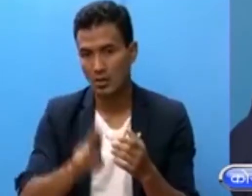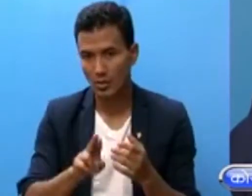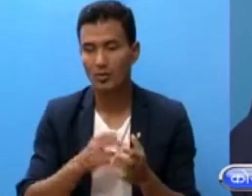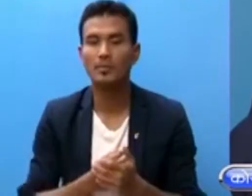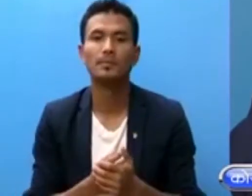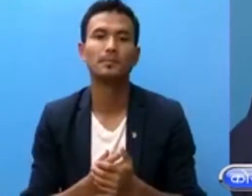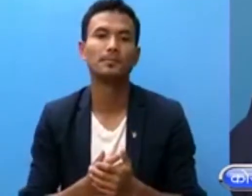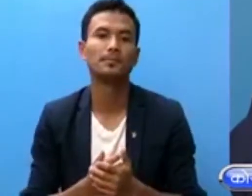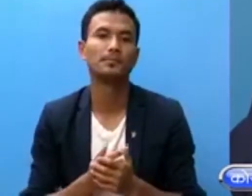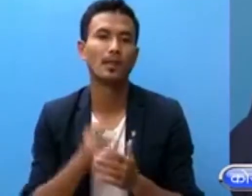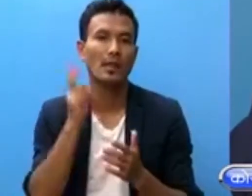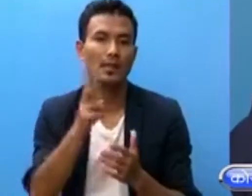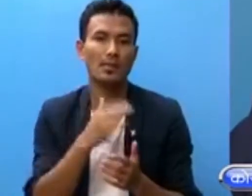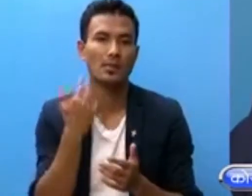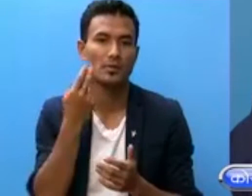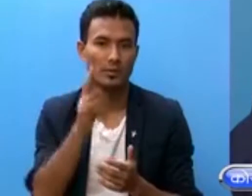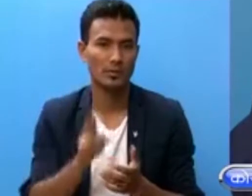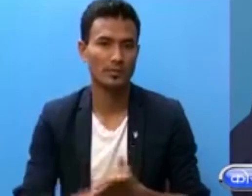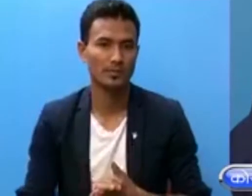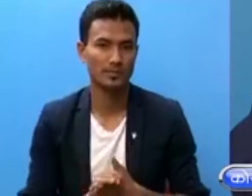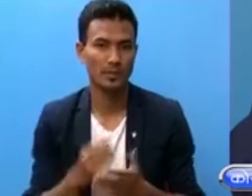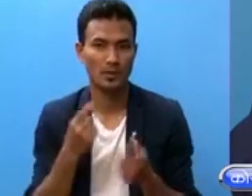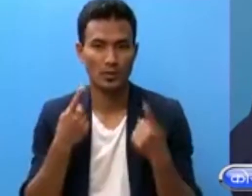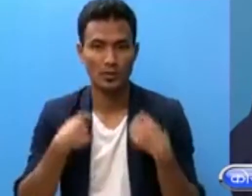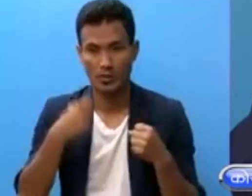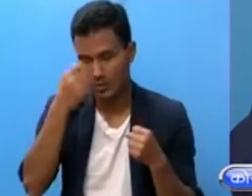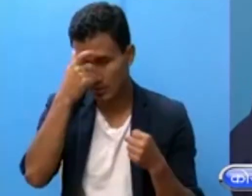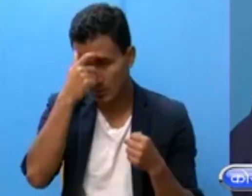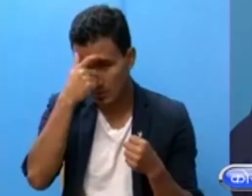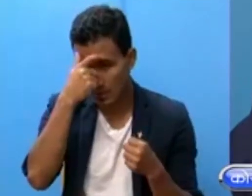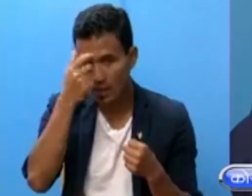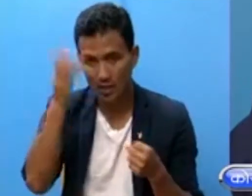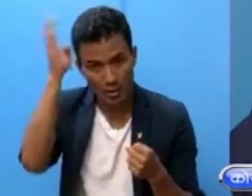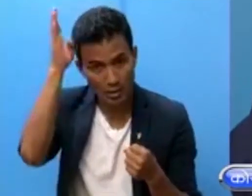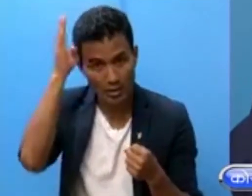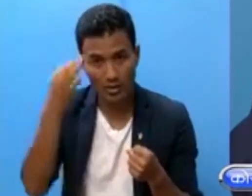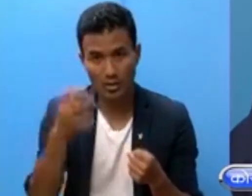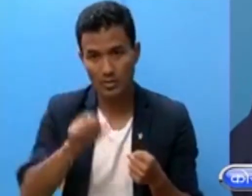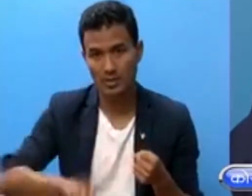6,648 जना संक्रमित विभिन्न अस्पतालका आइसोलेसनमा उपचाररत रहेका छन्। अहिलेसम्म